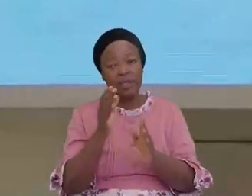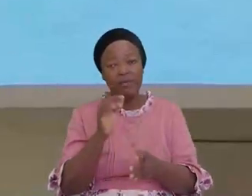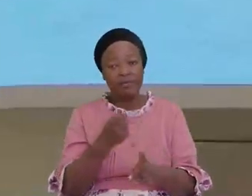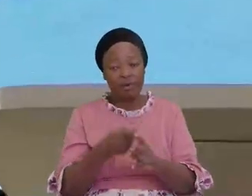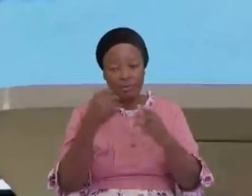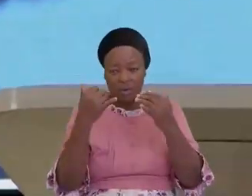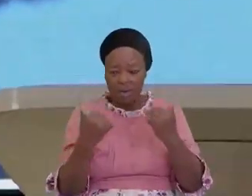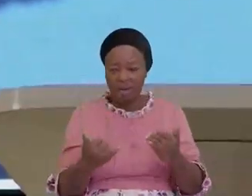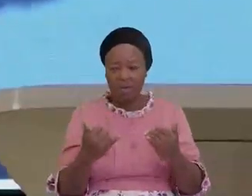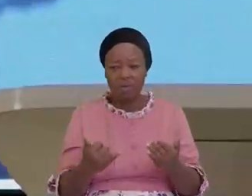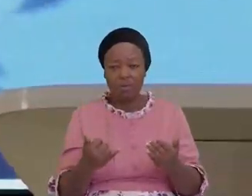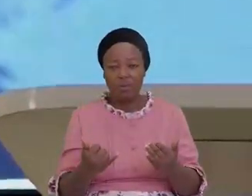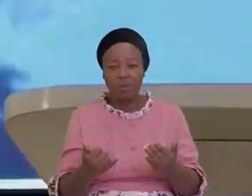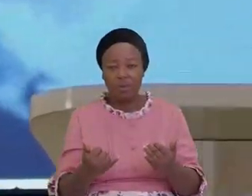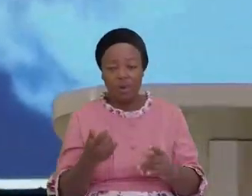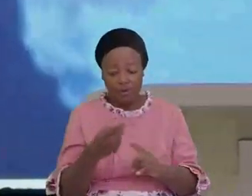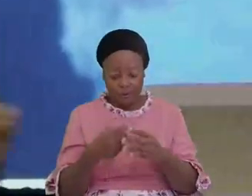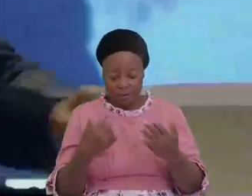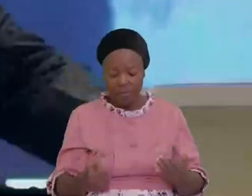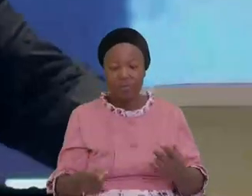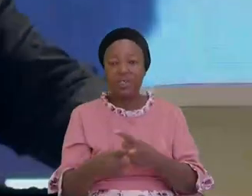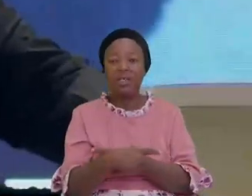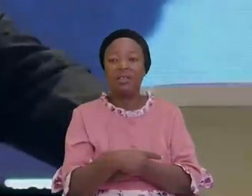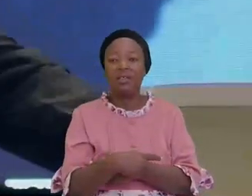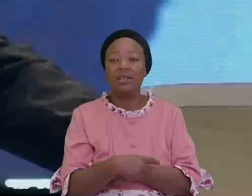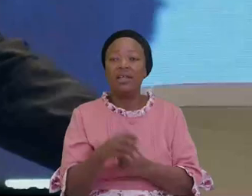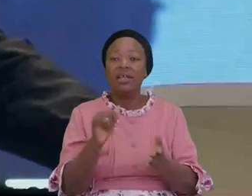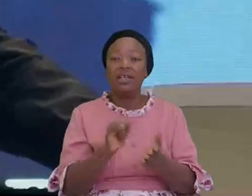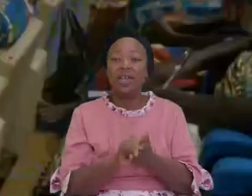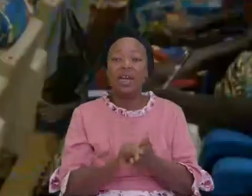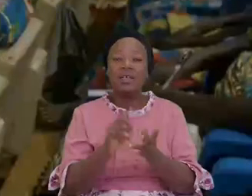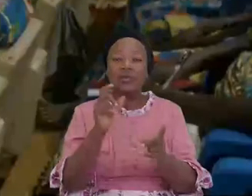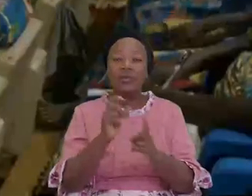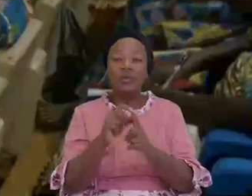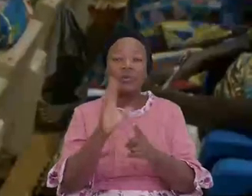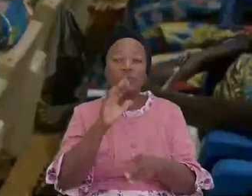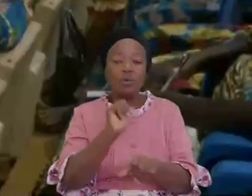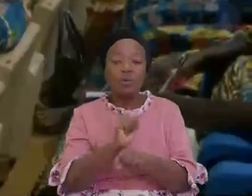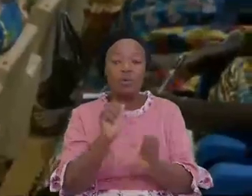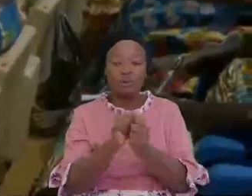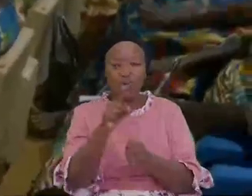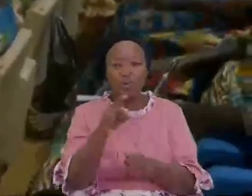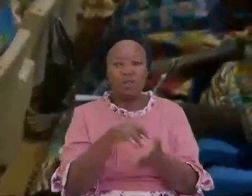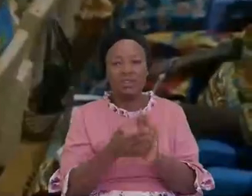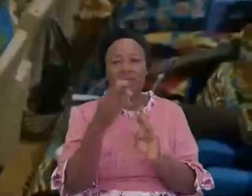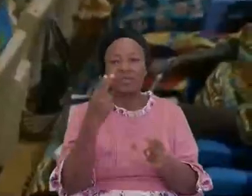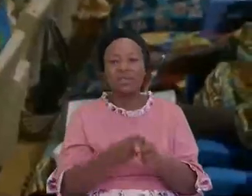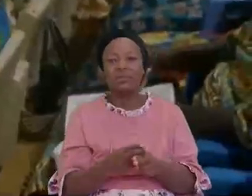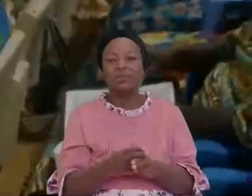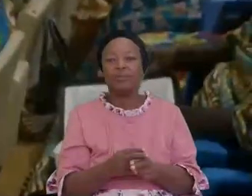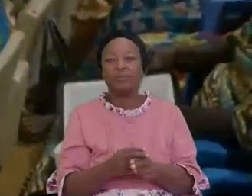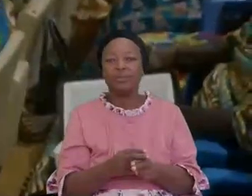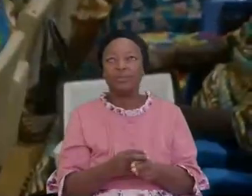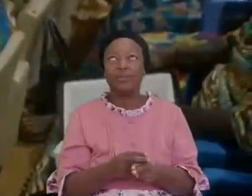partir de maintenant, à partir d'aujourd'hui, cette parole va agir dans votre vie.